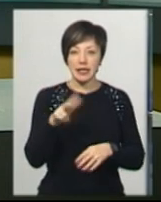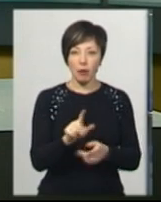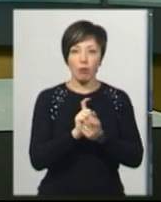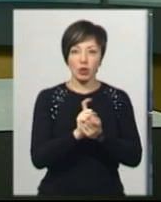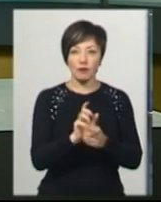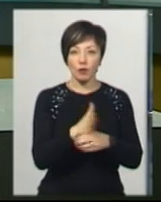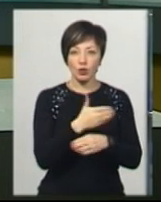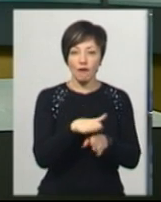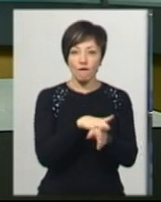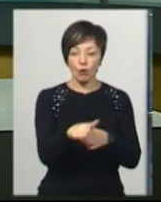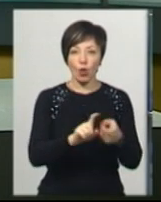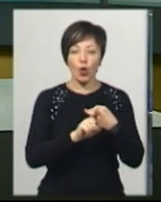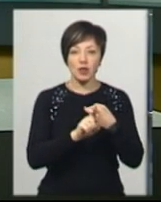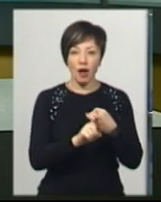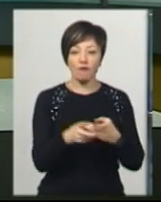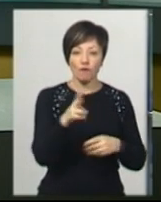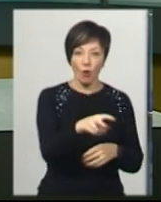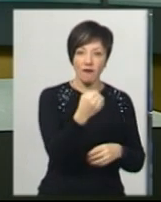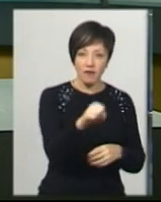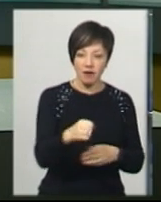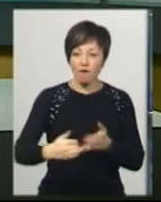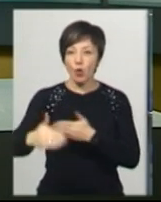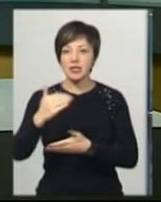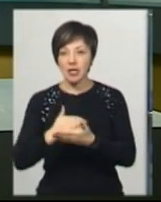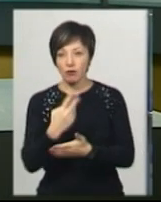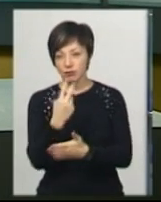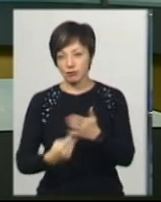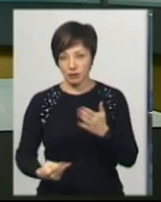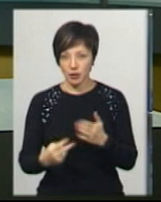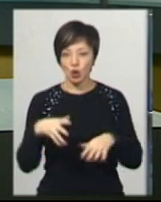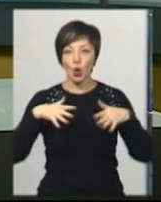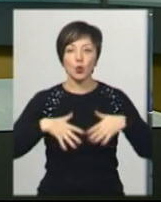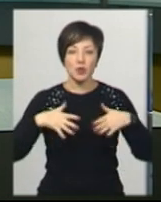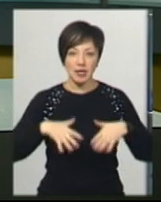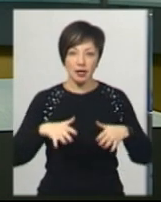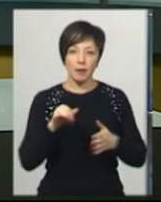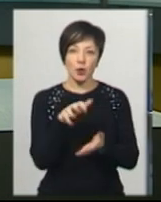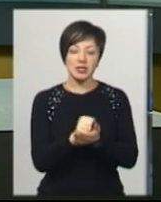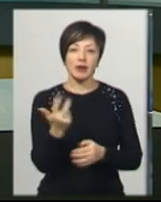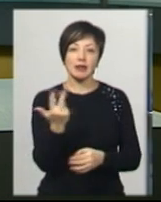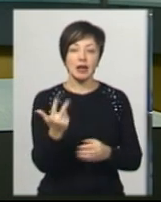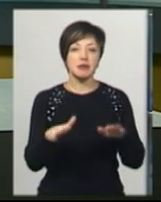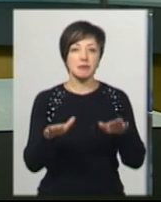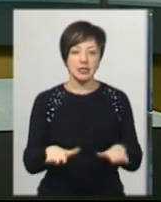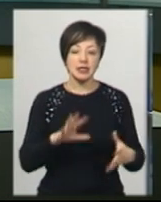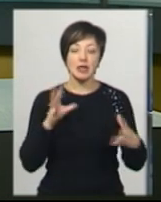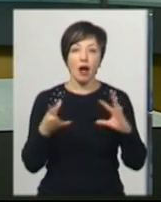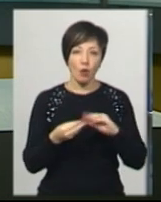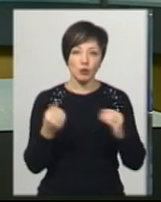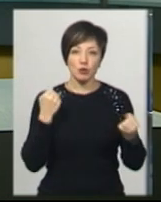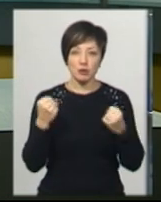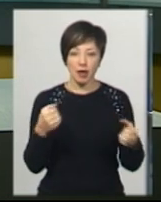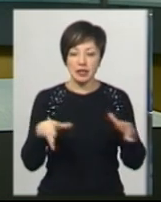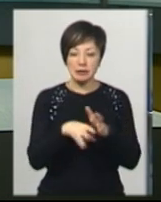поєдинки в розділі «Фулл-контакт», у 2 виграв, в останньому бою поступився супернику з Грузії та посів 3 місце. Загалом спортсмени